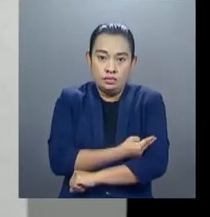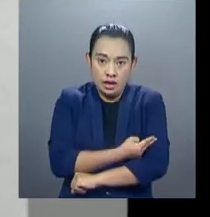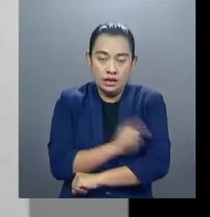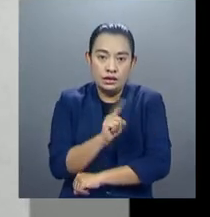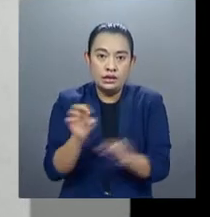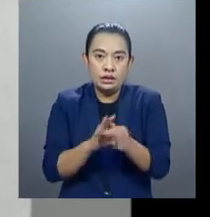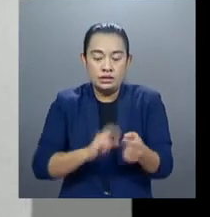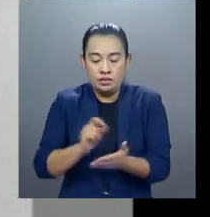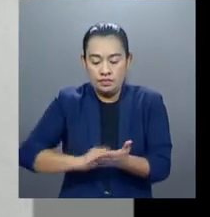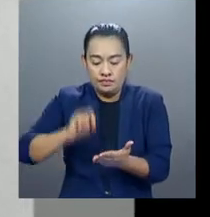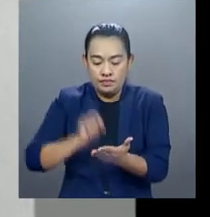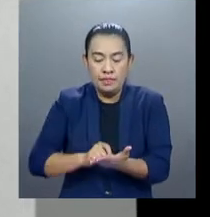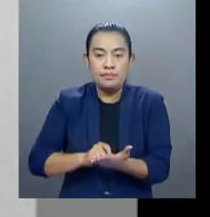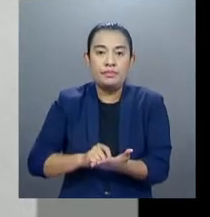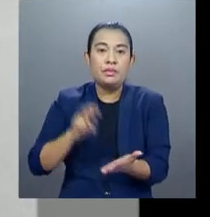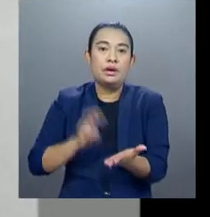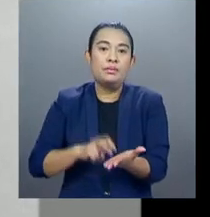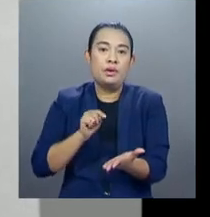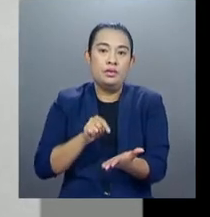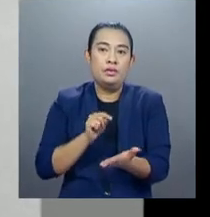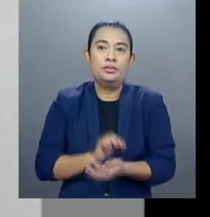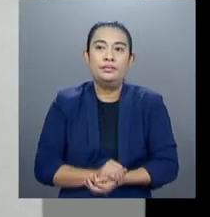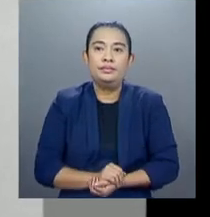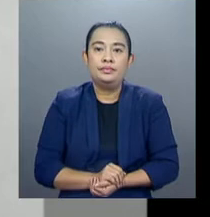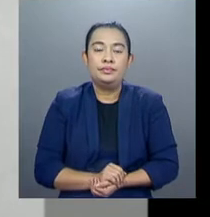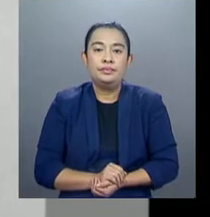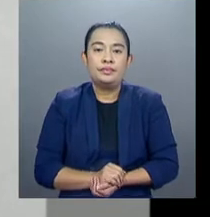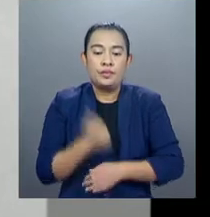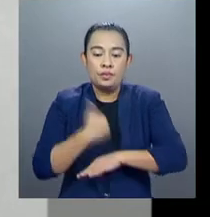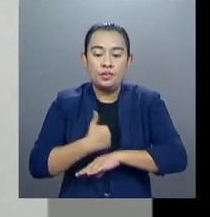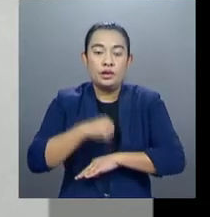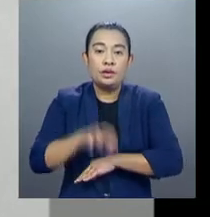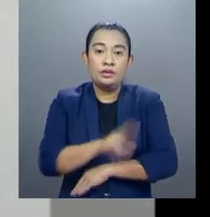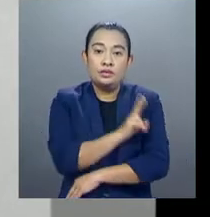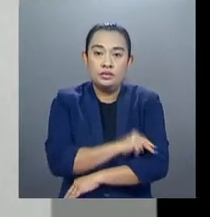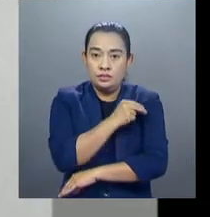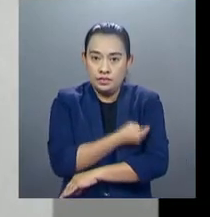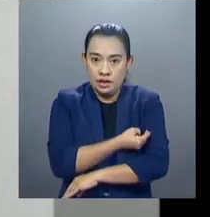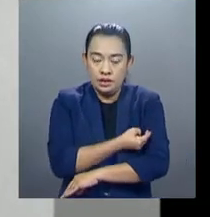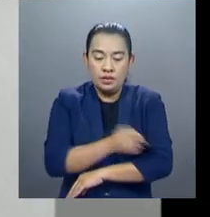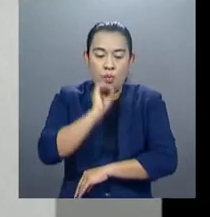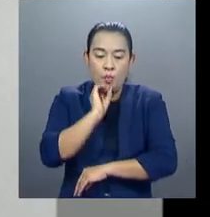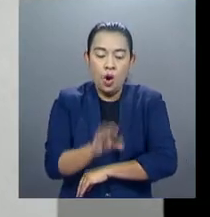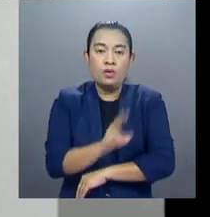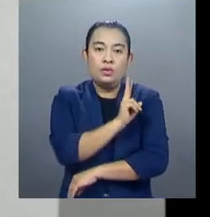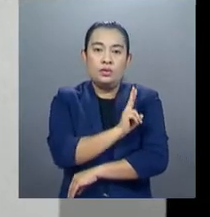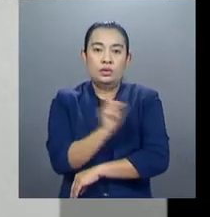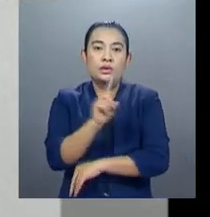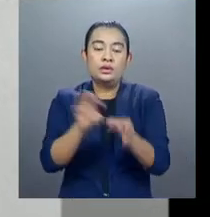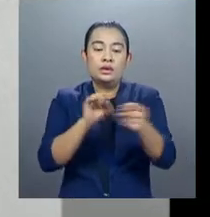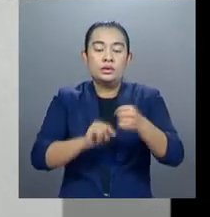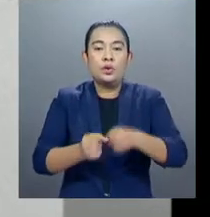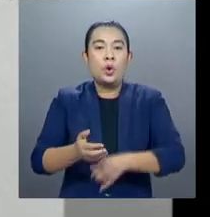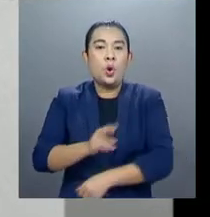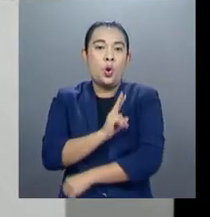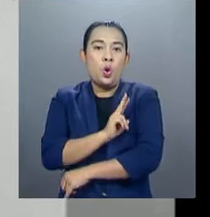คนลงนามรับรองโดยผู้อำนวยการโรงพยาบาลยืนยันนะคะว่าการกระทำของแพทย์ยศพันโทคนดังกล่าว